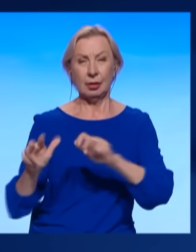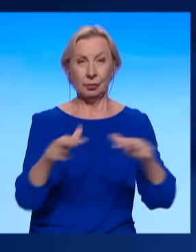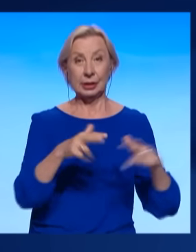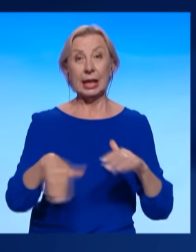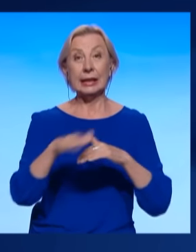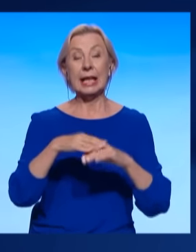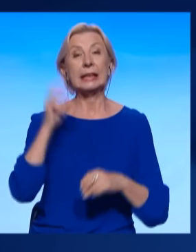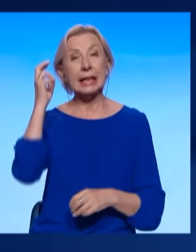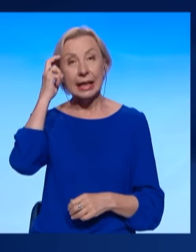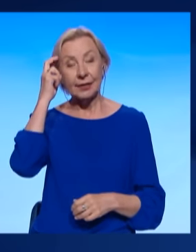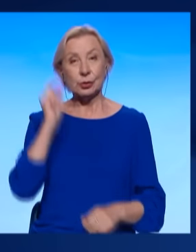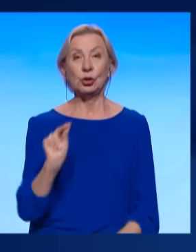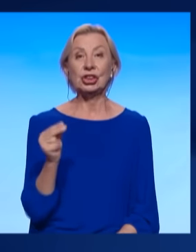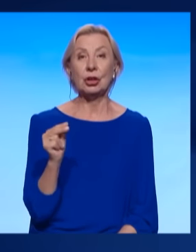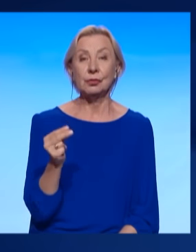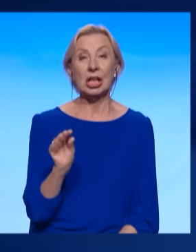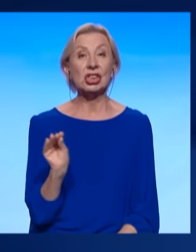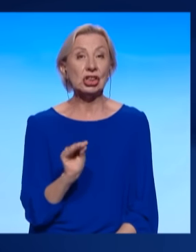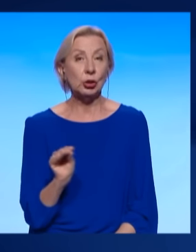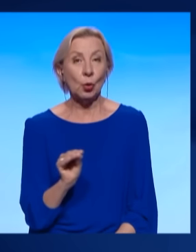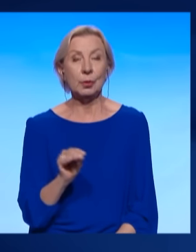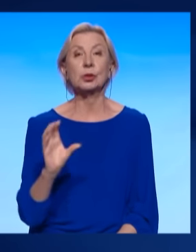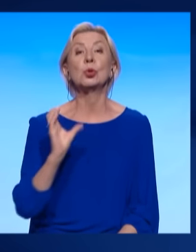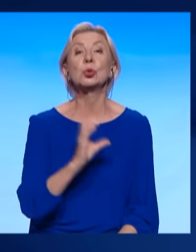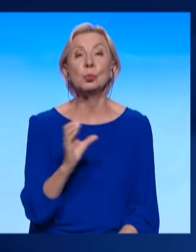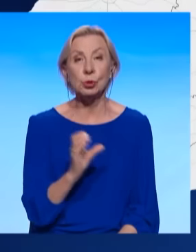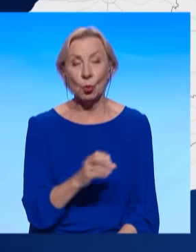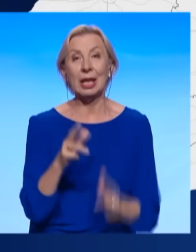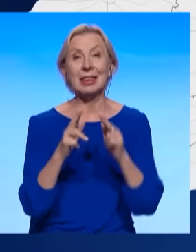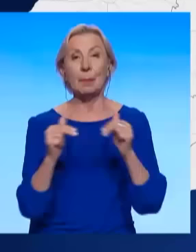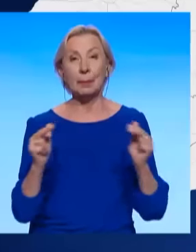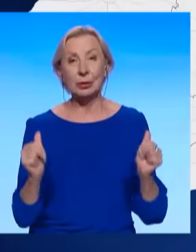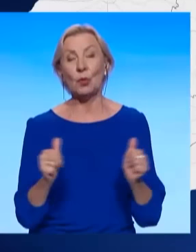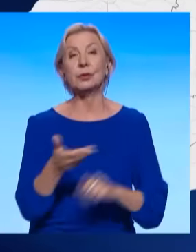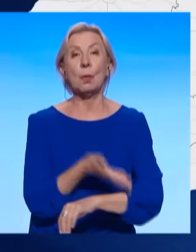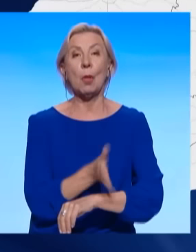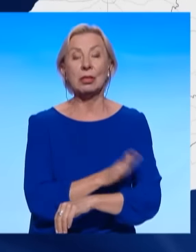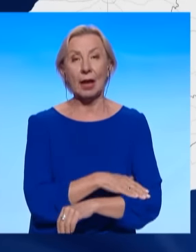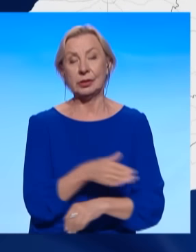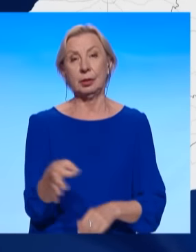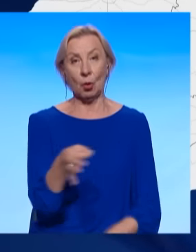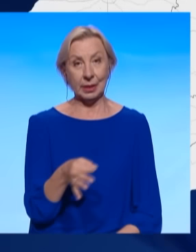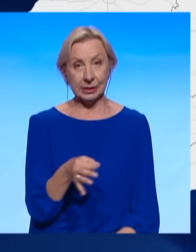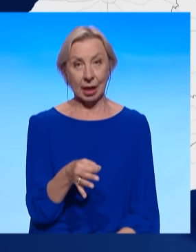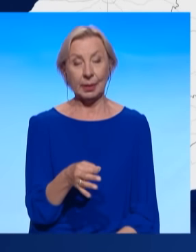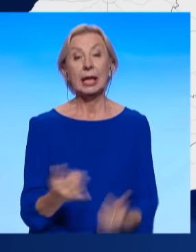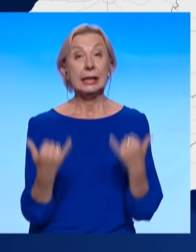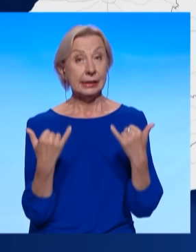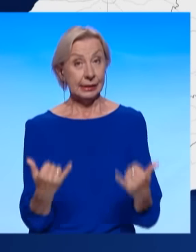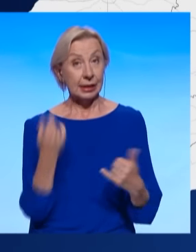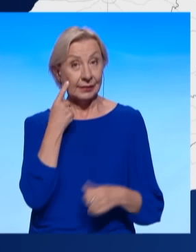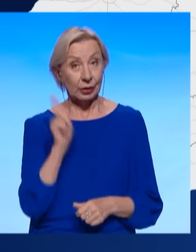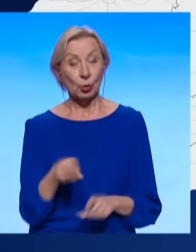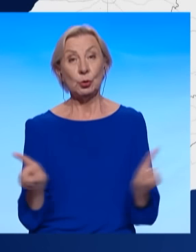Київською чернігівською житомирською сумською дніпропетровською та полтавською областями на цю хвилину